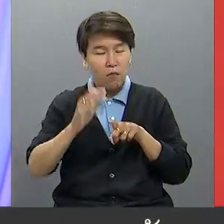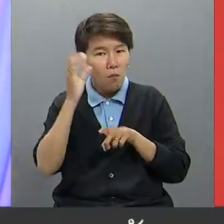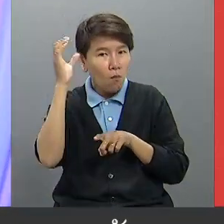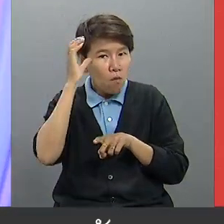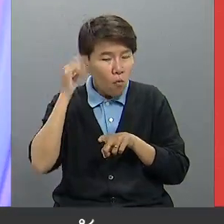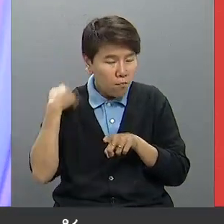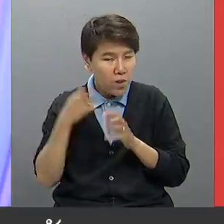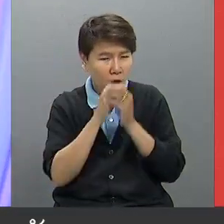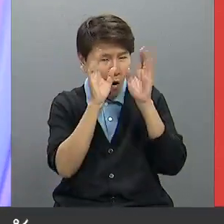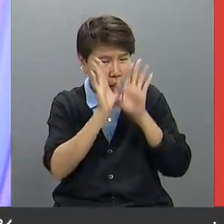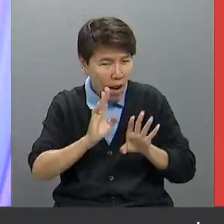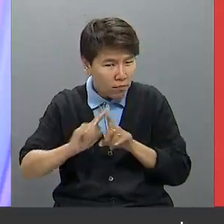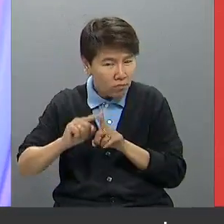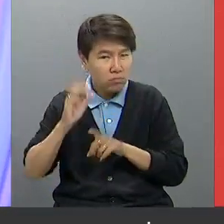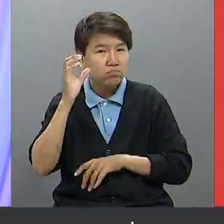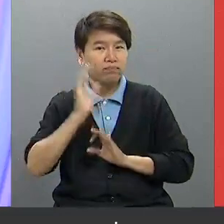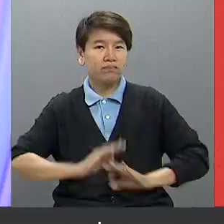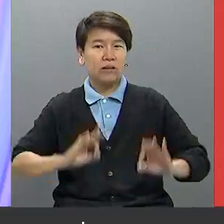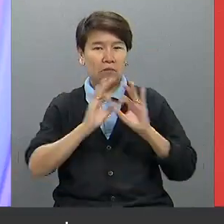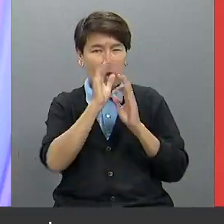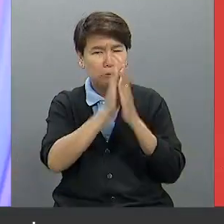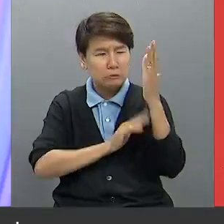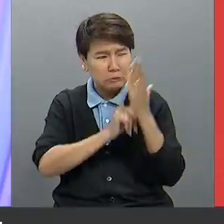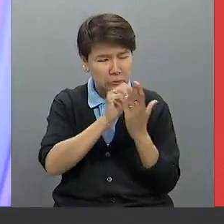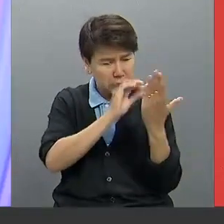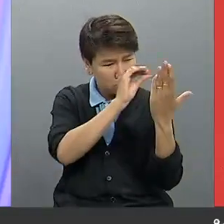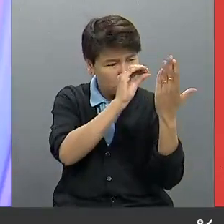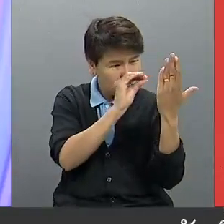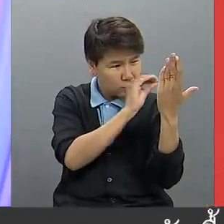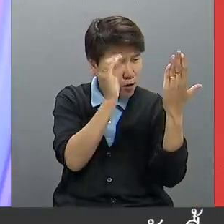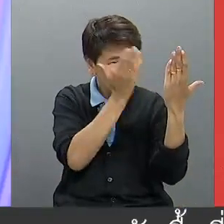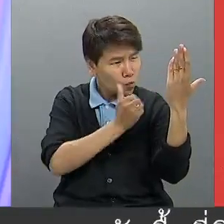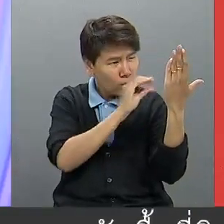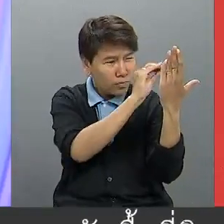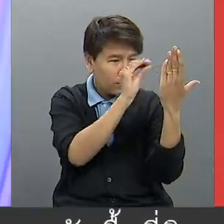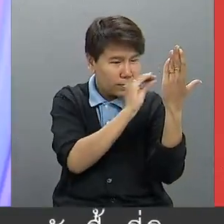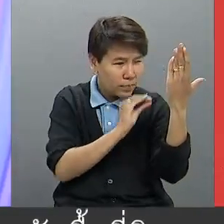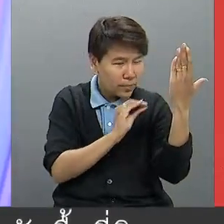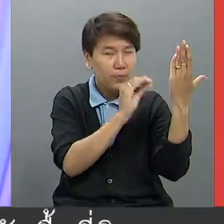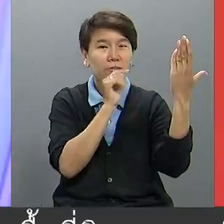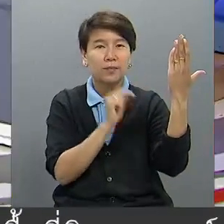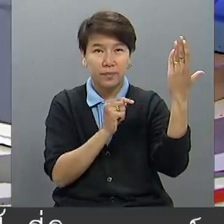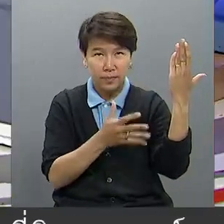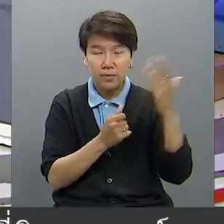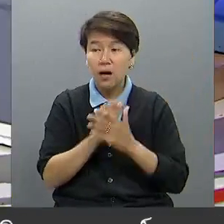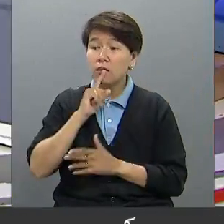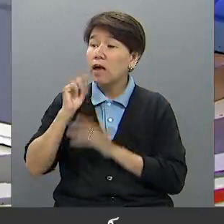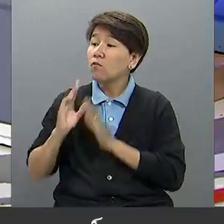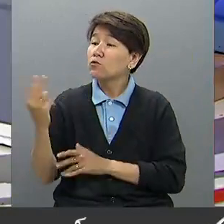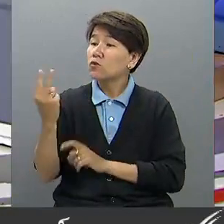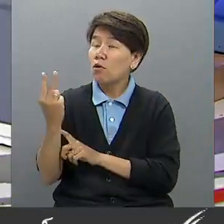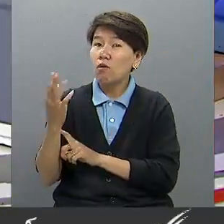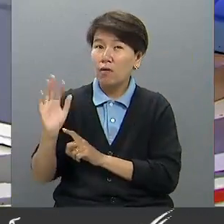ำคัญก็คือเรื่องของสีสันศิลปะที่ใส่ลงไปในตัวว่าวของเราต้องถาม2ท่านนะตอนเด็กๆ เคยวิ่งว่าวไหมฮะ เคยฮ